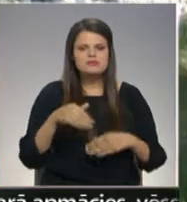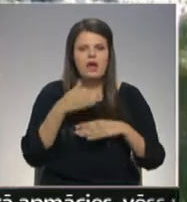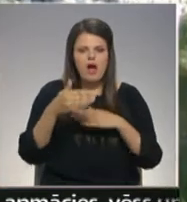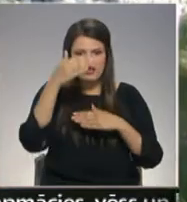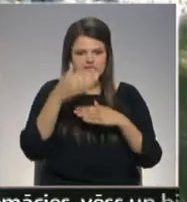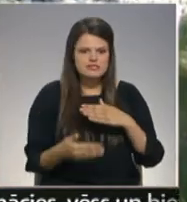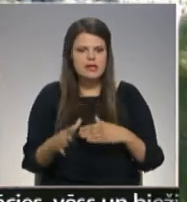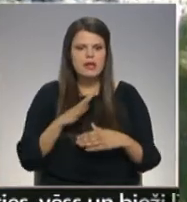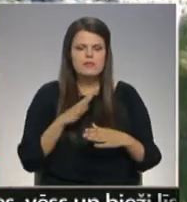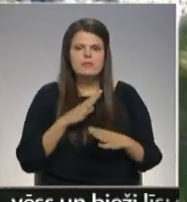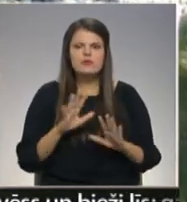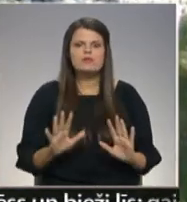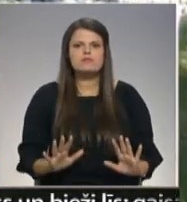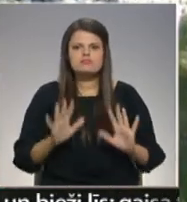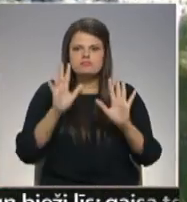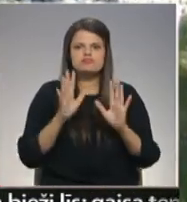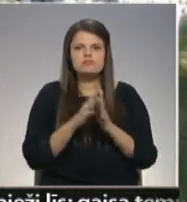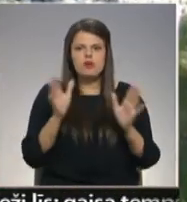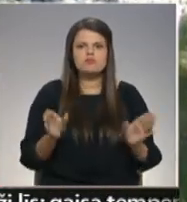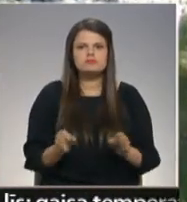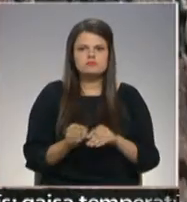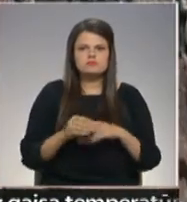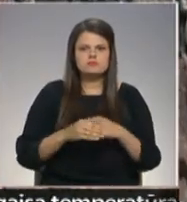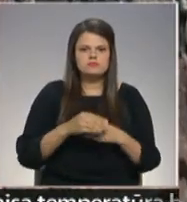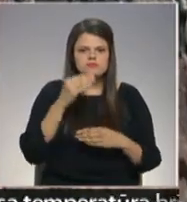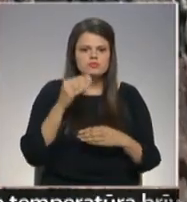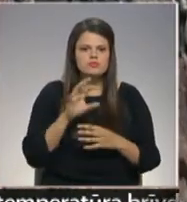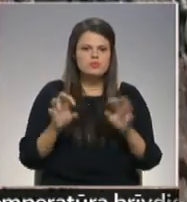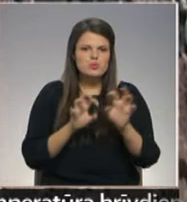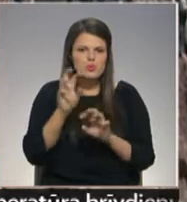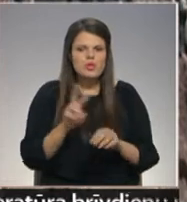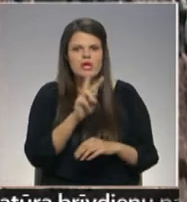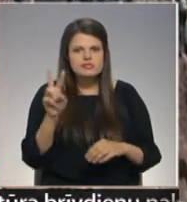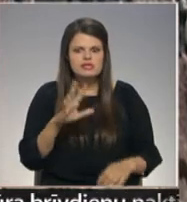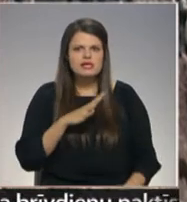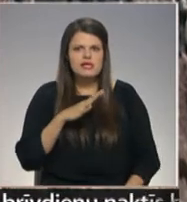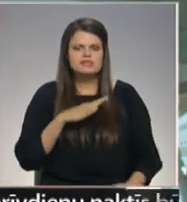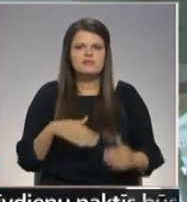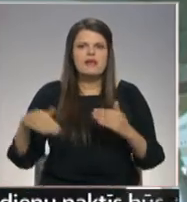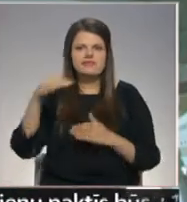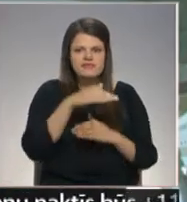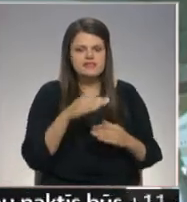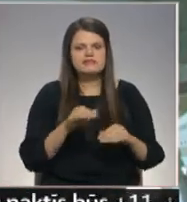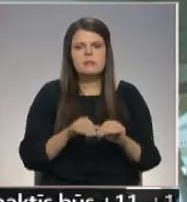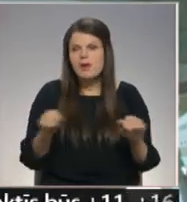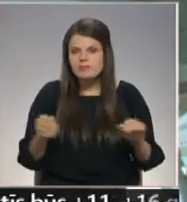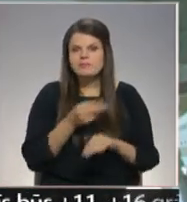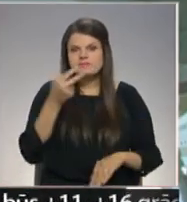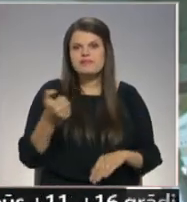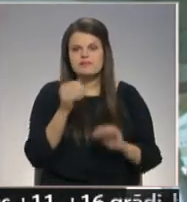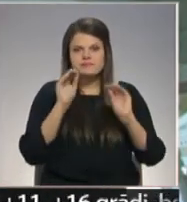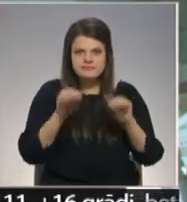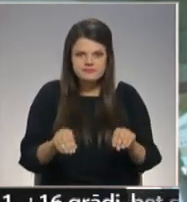ārsienām bija uzaudzis liels kultūras lānis, kas sniedzās virs pamatiem. Pirms diviem gadiem